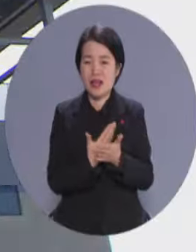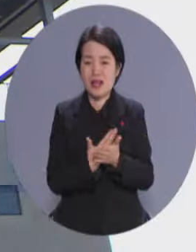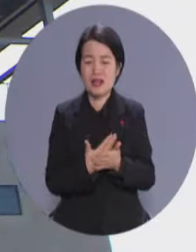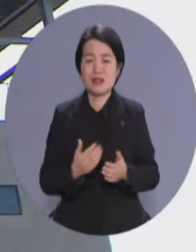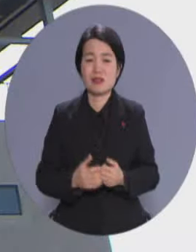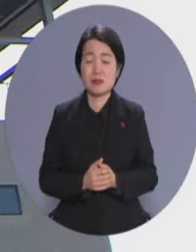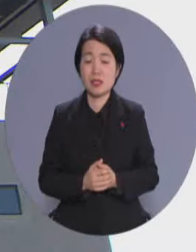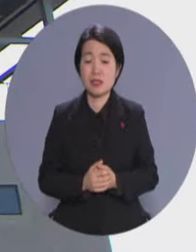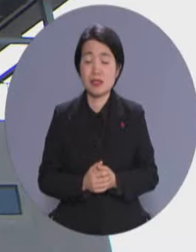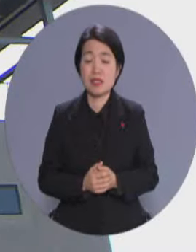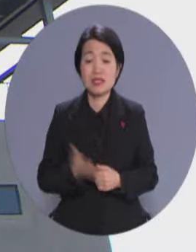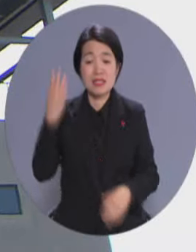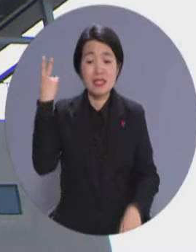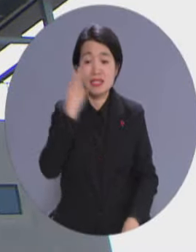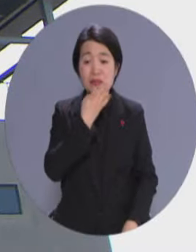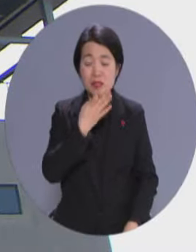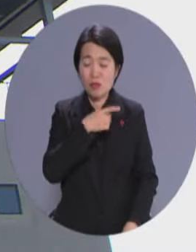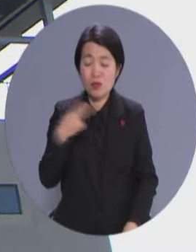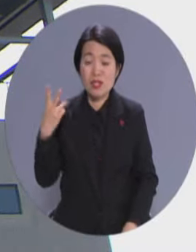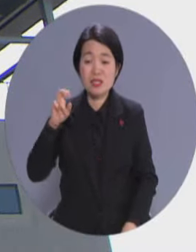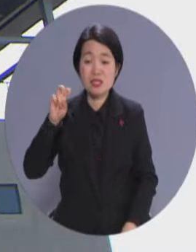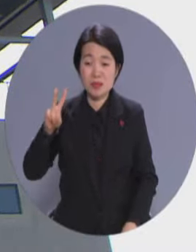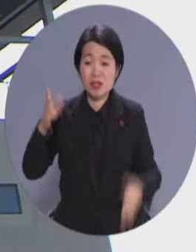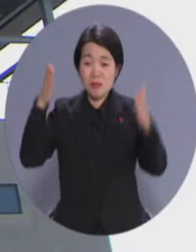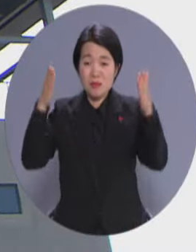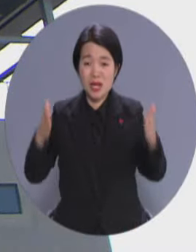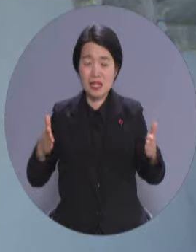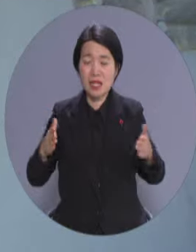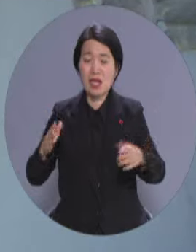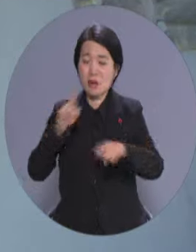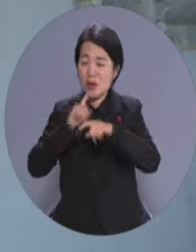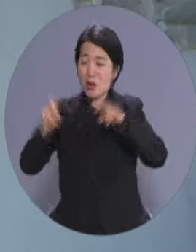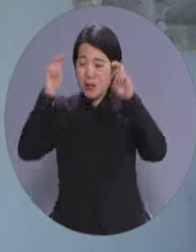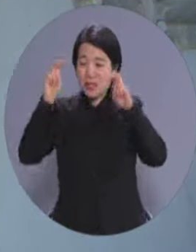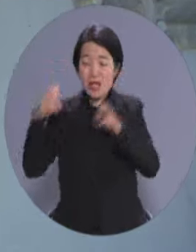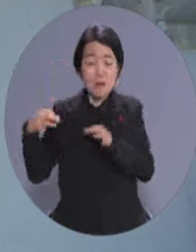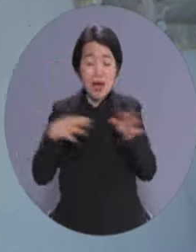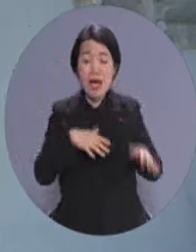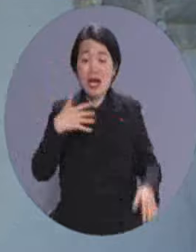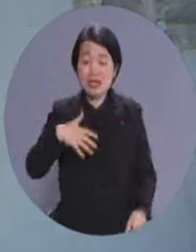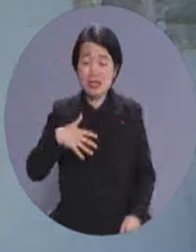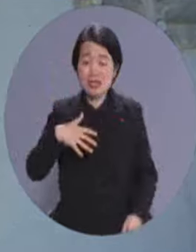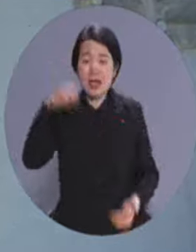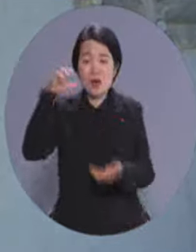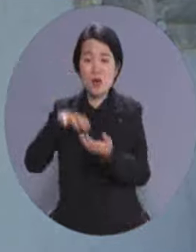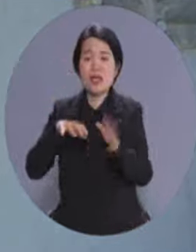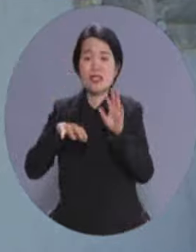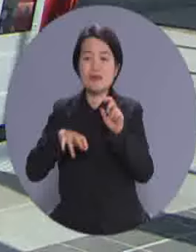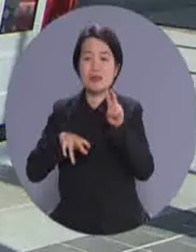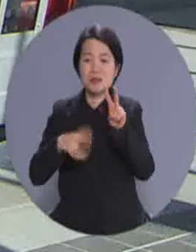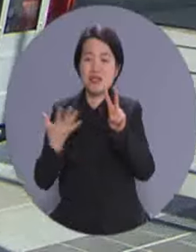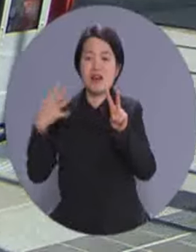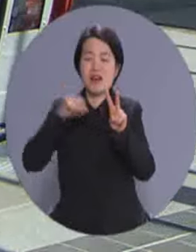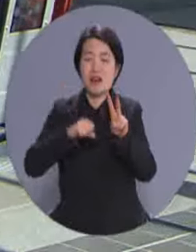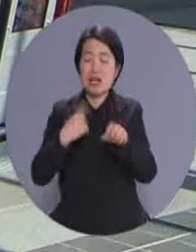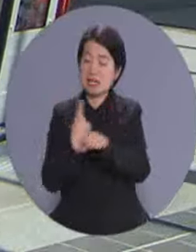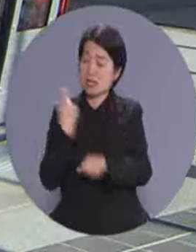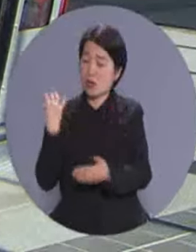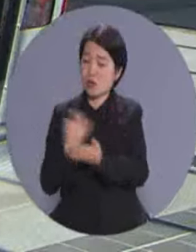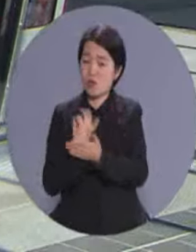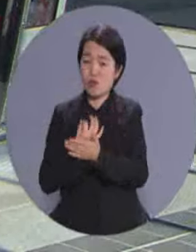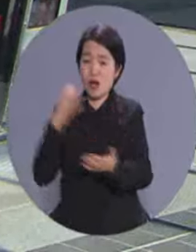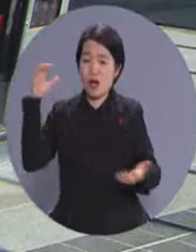하겠습니다. 지난 2017년부터 22년까지 업체 측이 납부하지 않은 기부금은 32억 원. 지난해